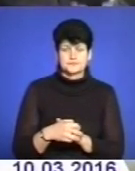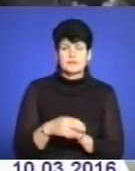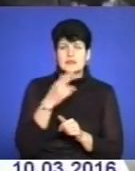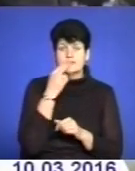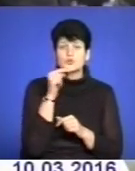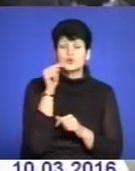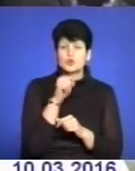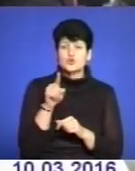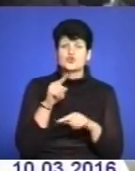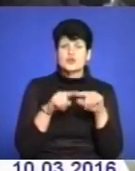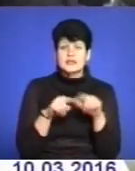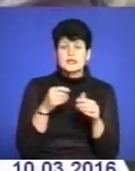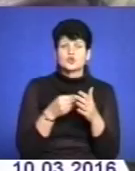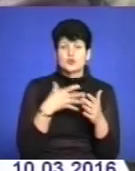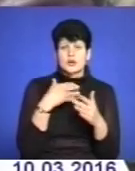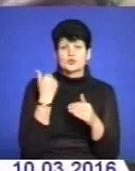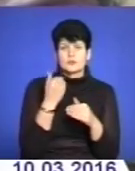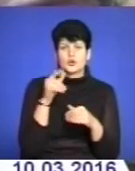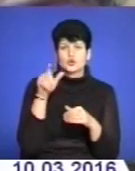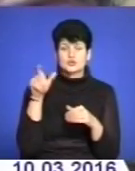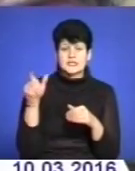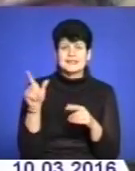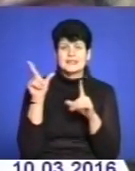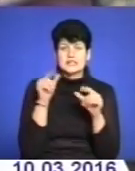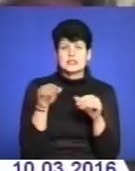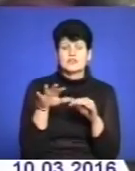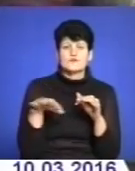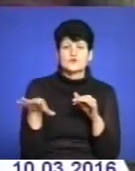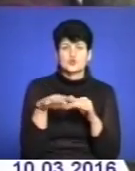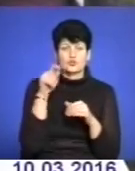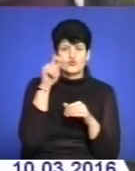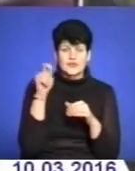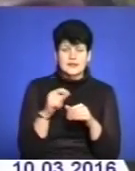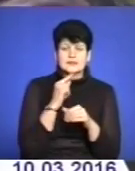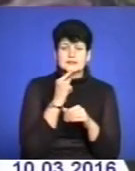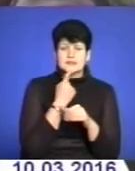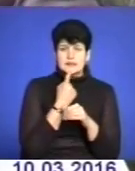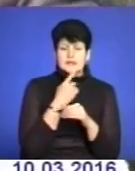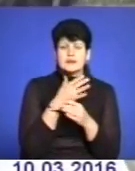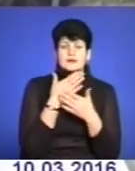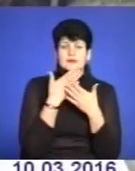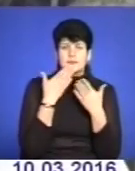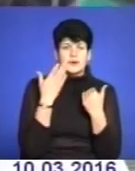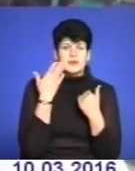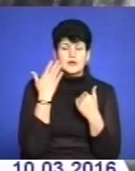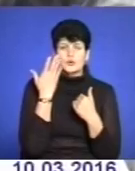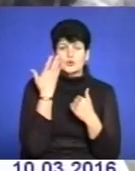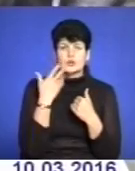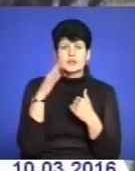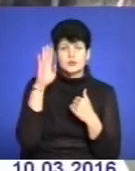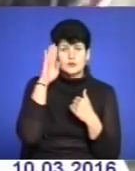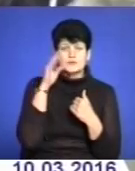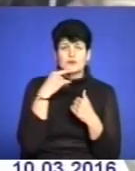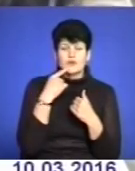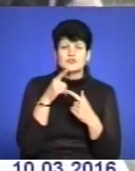Звикнути до того, що рідна та дорога тобі людина їде в зону неоголошеної війни, завжди важко. Не стає легше на душі і після слів хлопців, що там майже